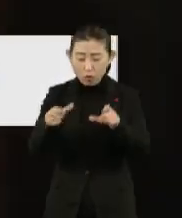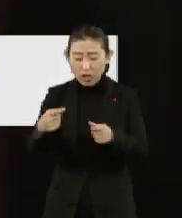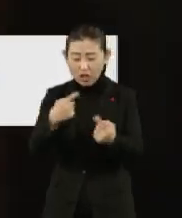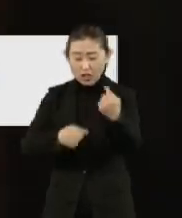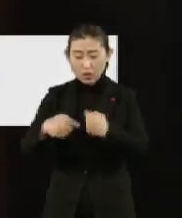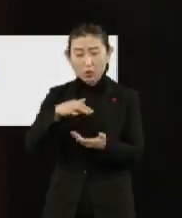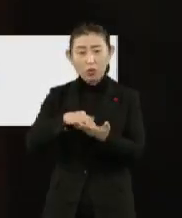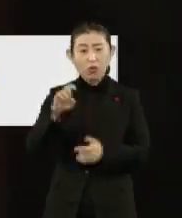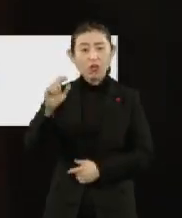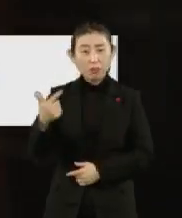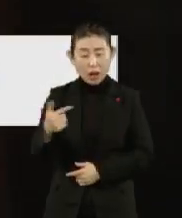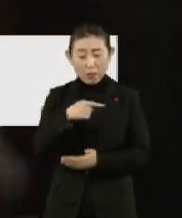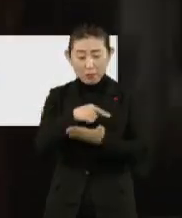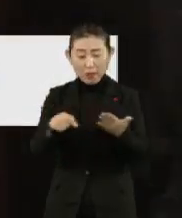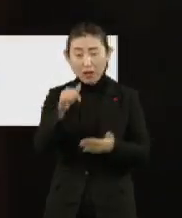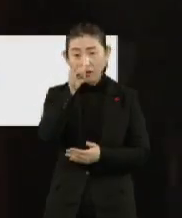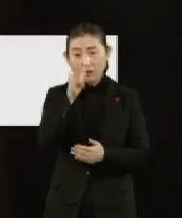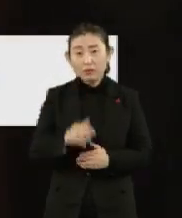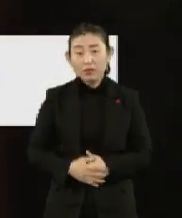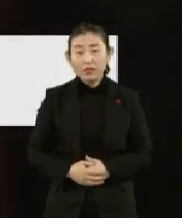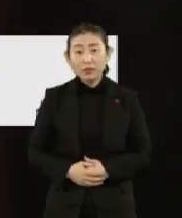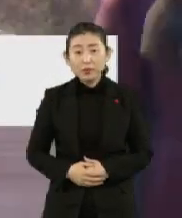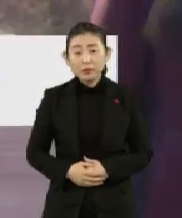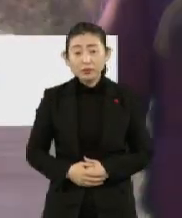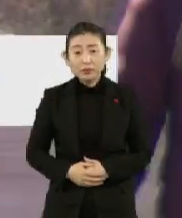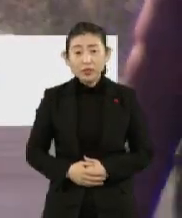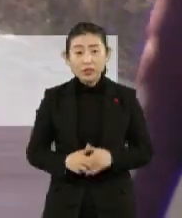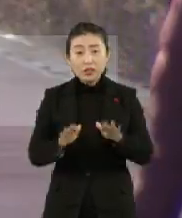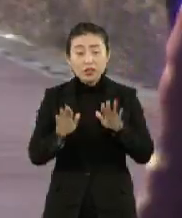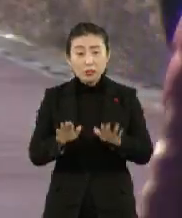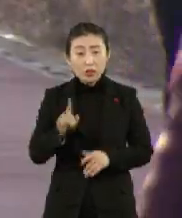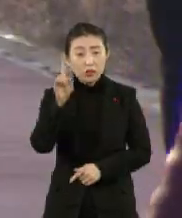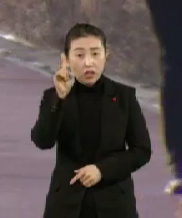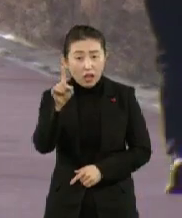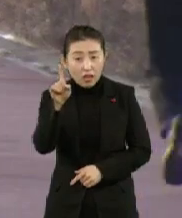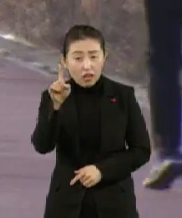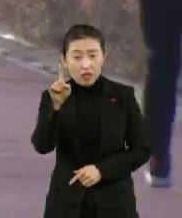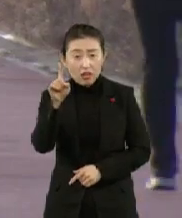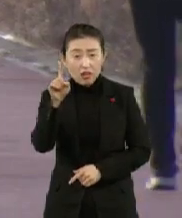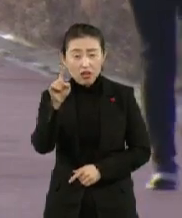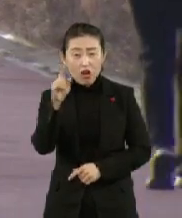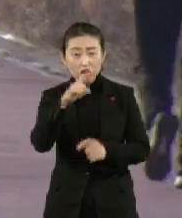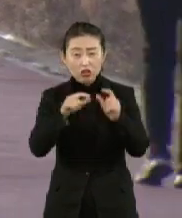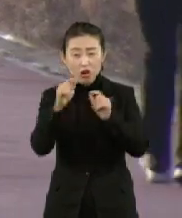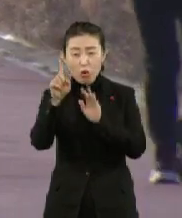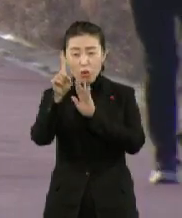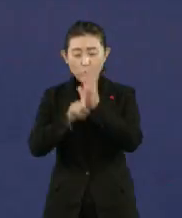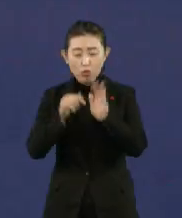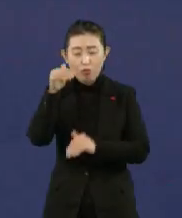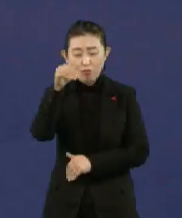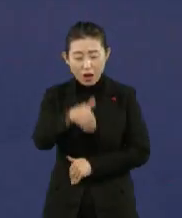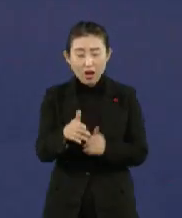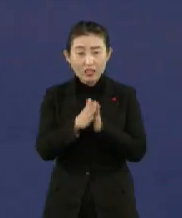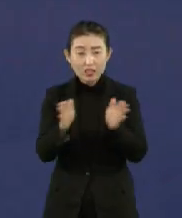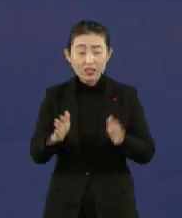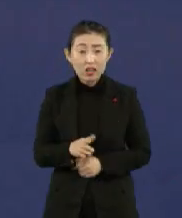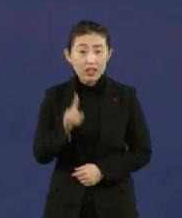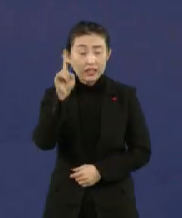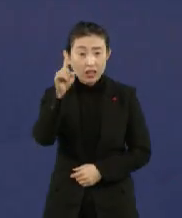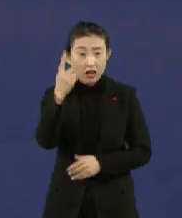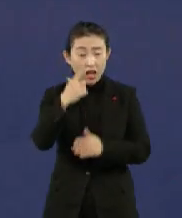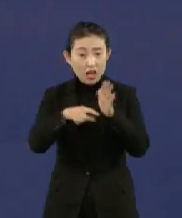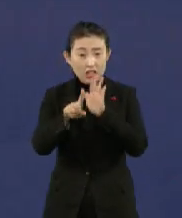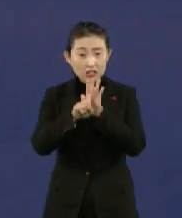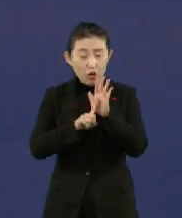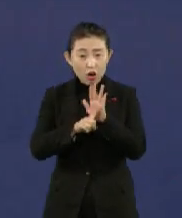16건이 들어오는 등 피해가 속출했습니다. 문제는 이번 추위가 내일부터 본격적으로 시작된다는 겁니다. 목요일인 내일